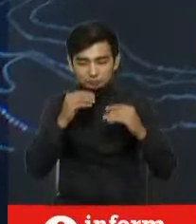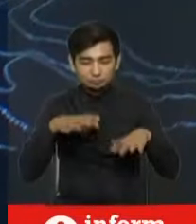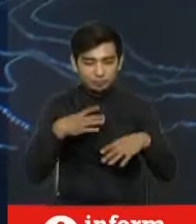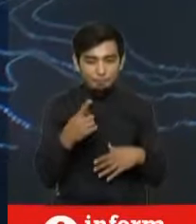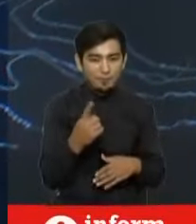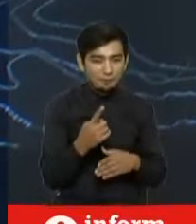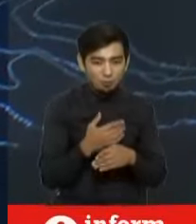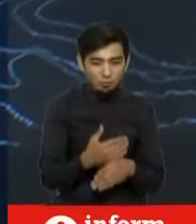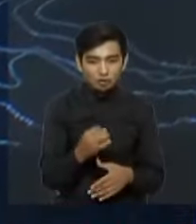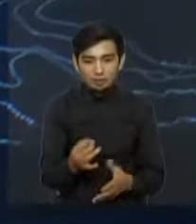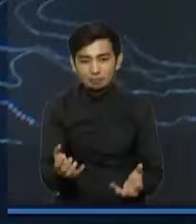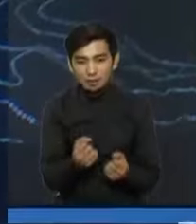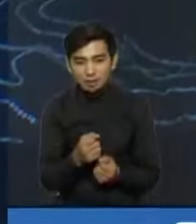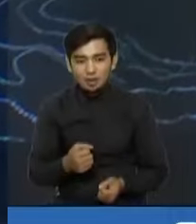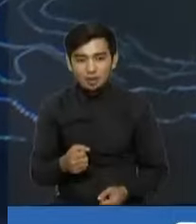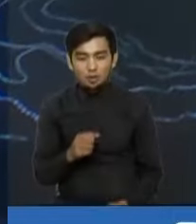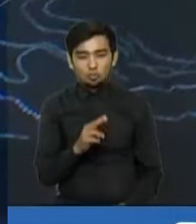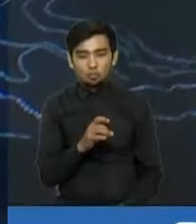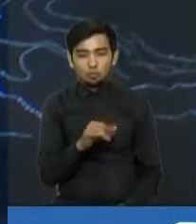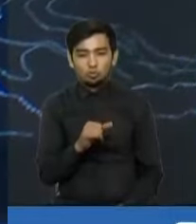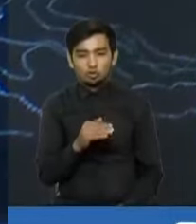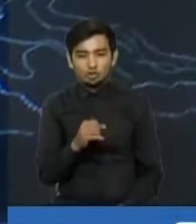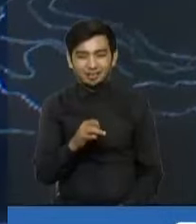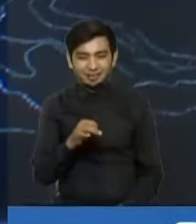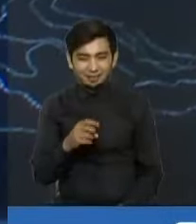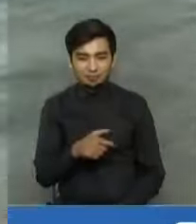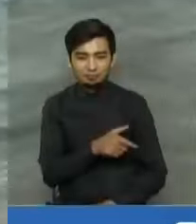помощи. Теперь они как дружинники дежурят на водоемах.